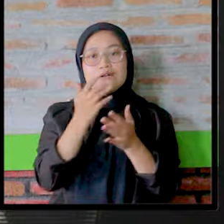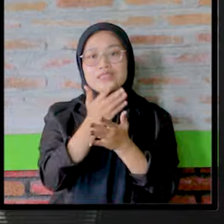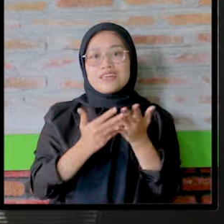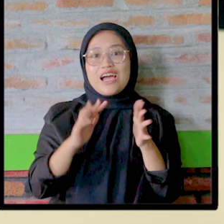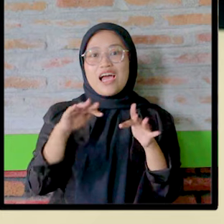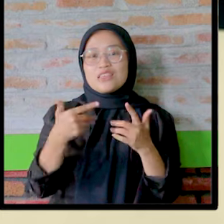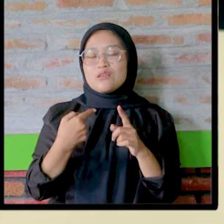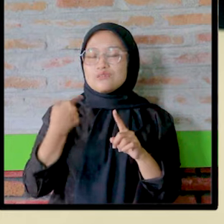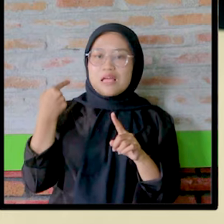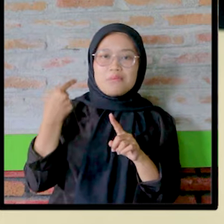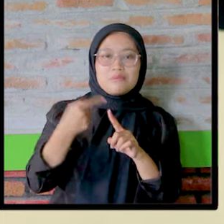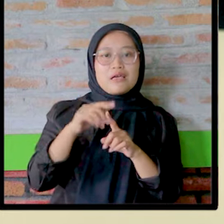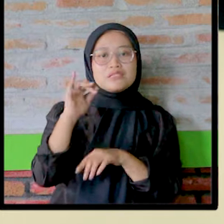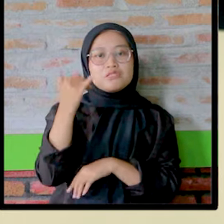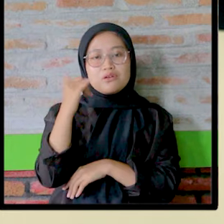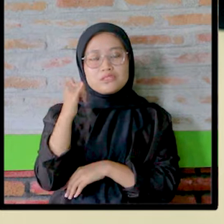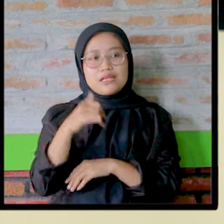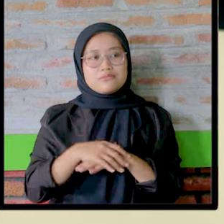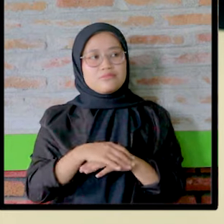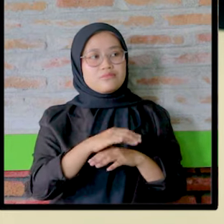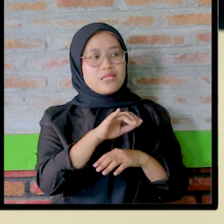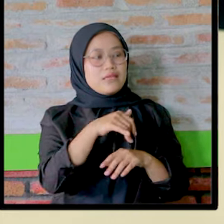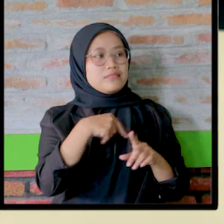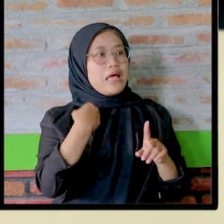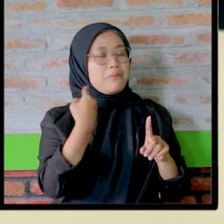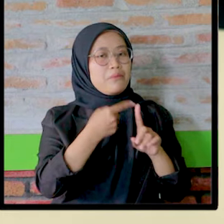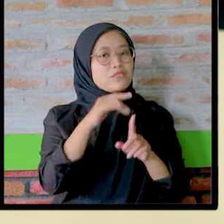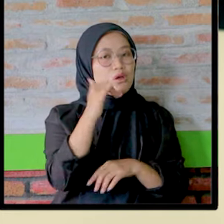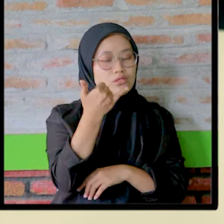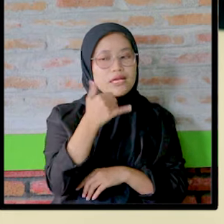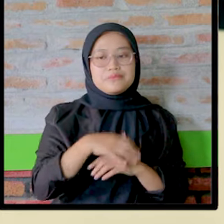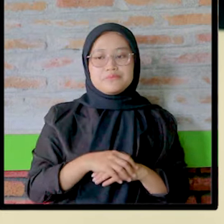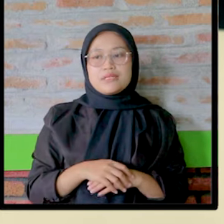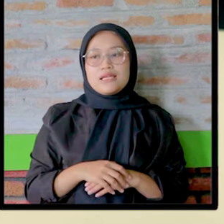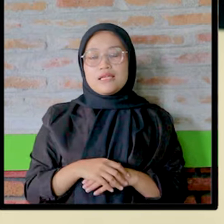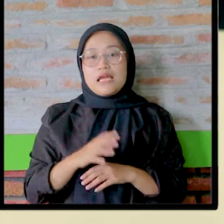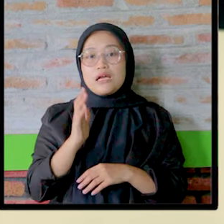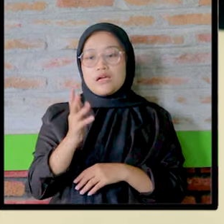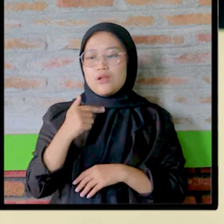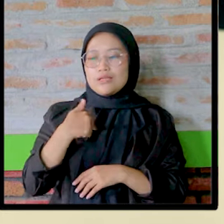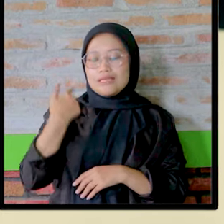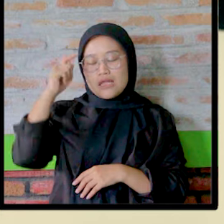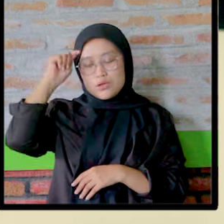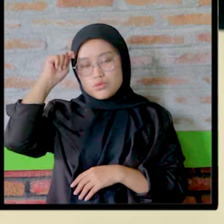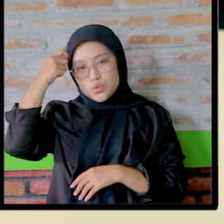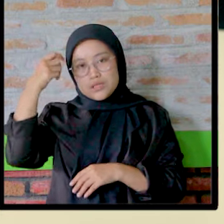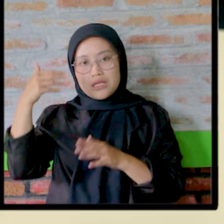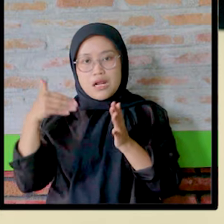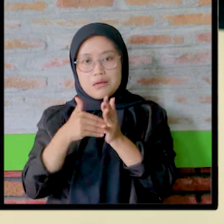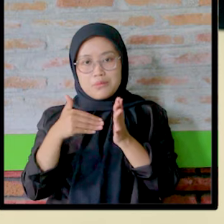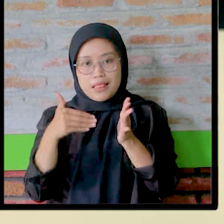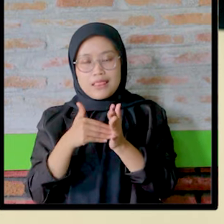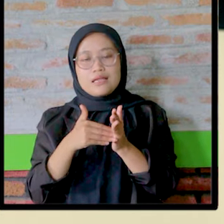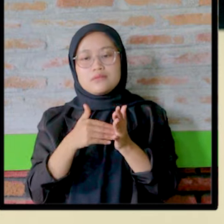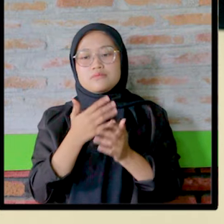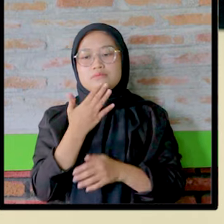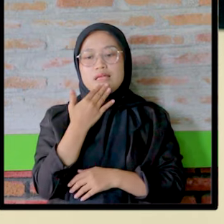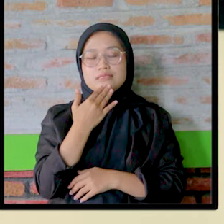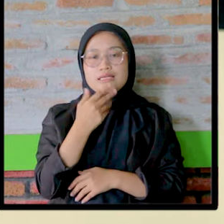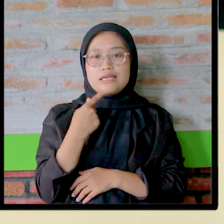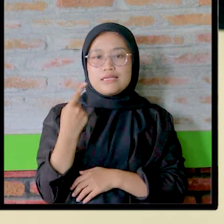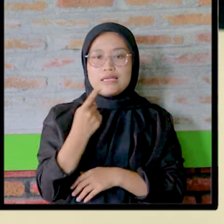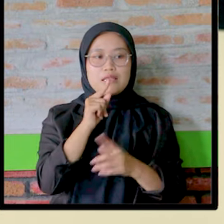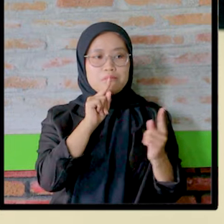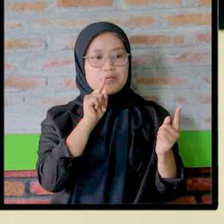Jogja sampai Jogja Jadi gini kalau kita mengalami kesul sulitan itu hambatan Biasanya kita